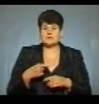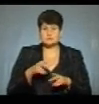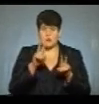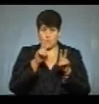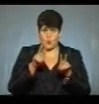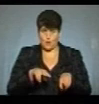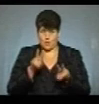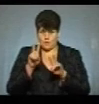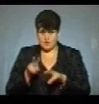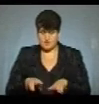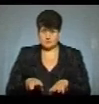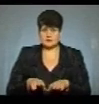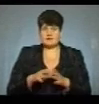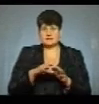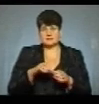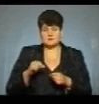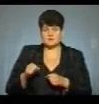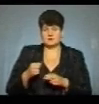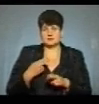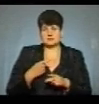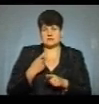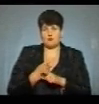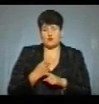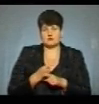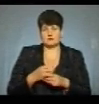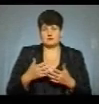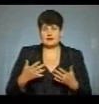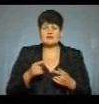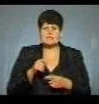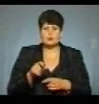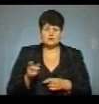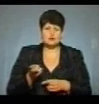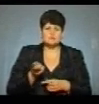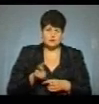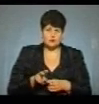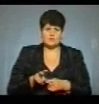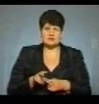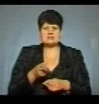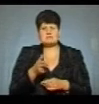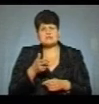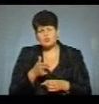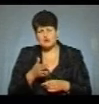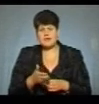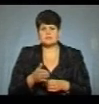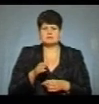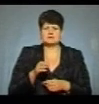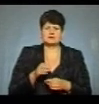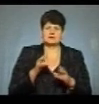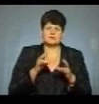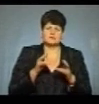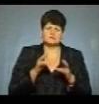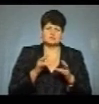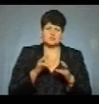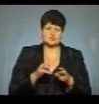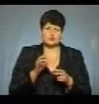і вилучення заборонених предметів. Навіть ті люди, які приходять з пістолетами на